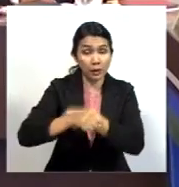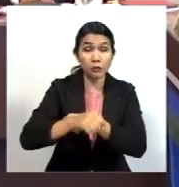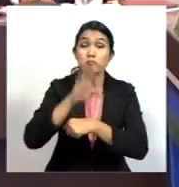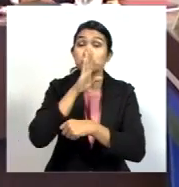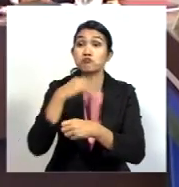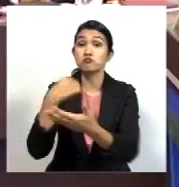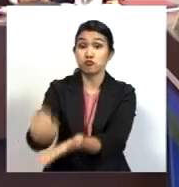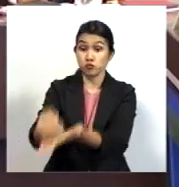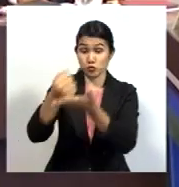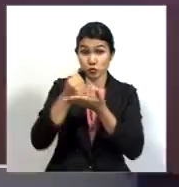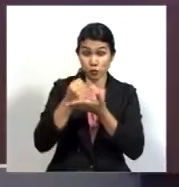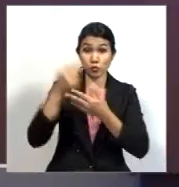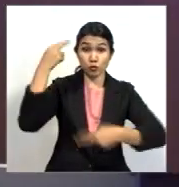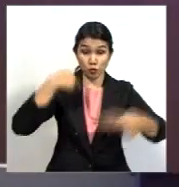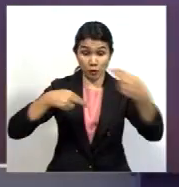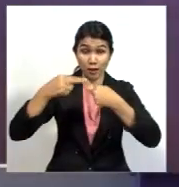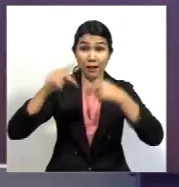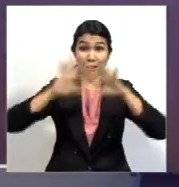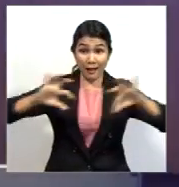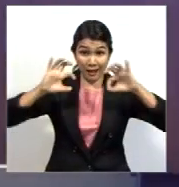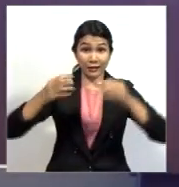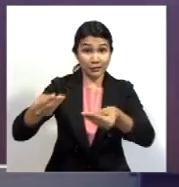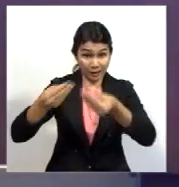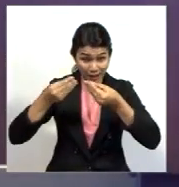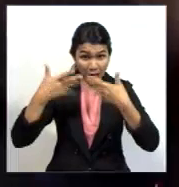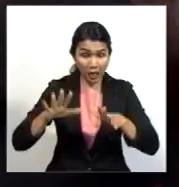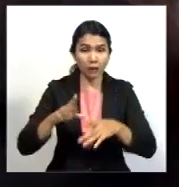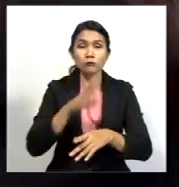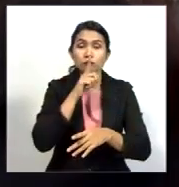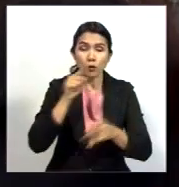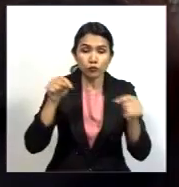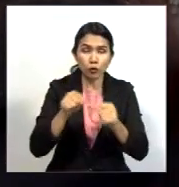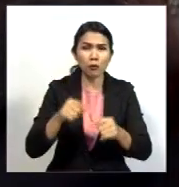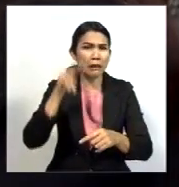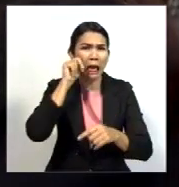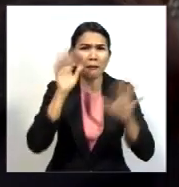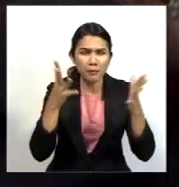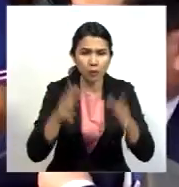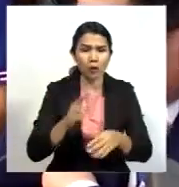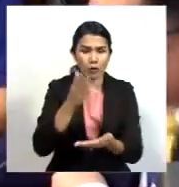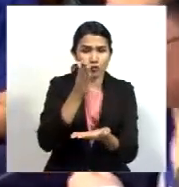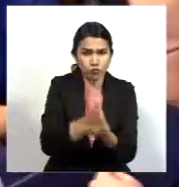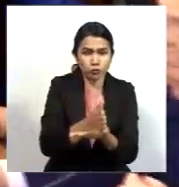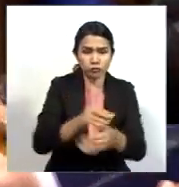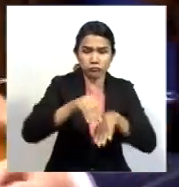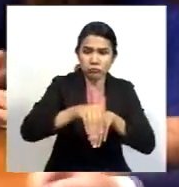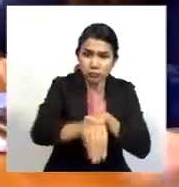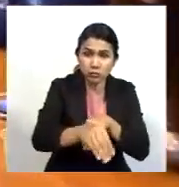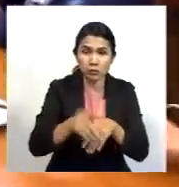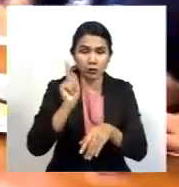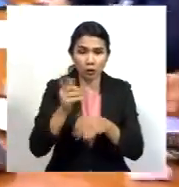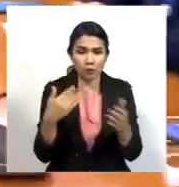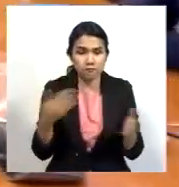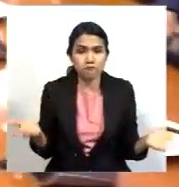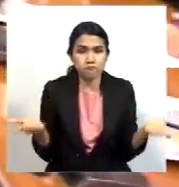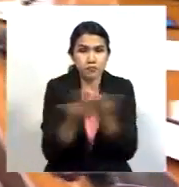วยเหลือดูแลหรือเยียวยาจากรัฐในกรณีที่มีการงดปลูกพืชในช่วงภัยแล้งหรือต้องการรับการส่งเสริมอาชีพอื่นจะ